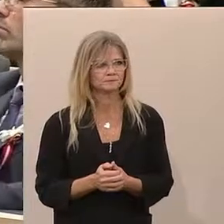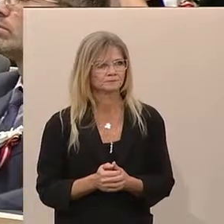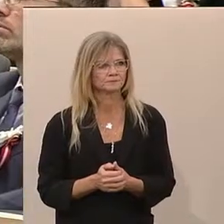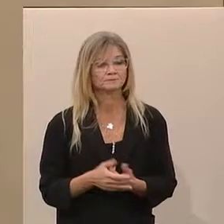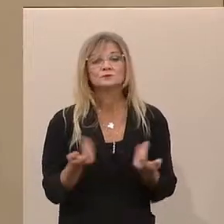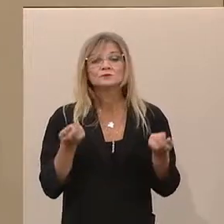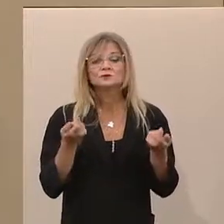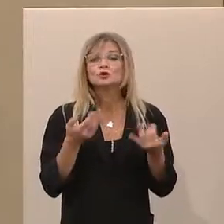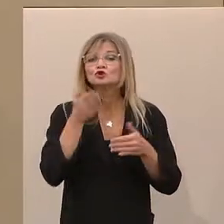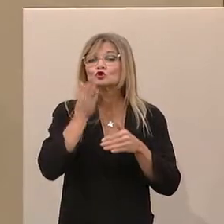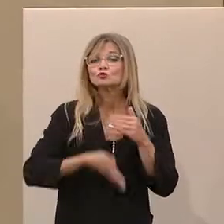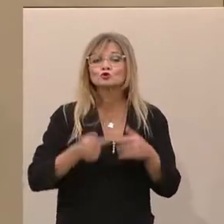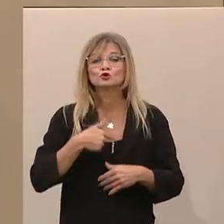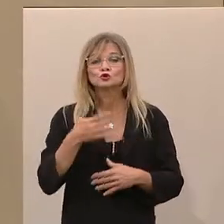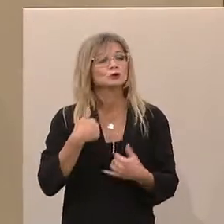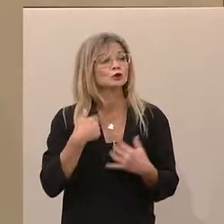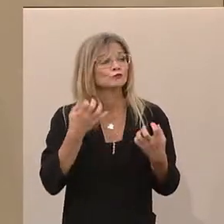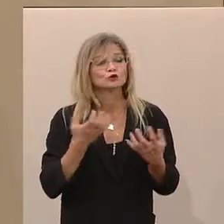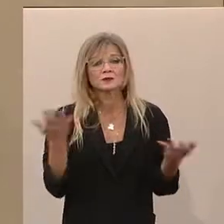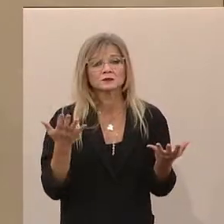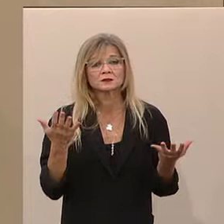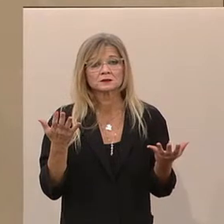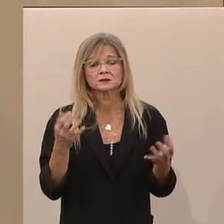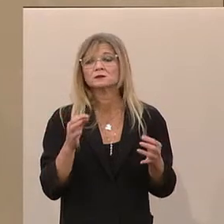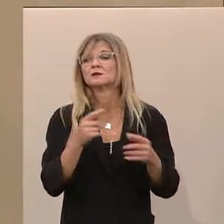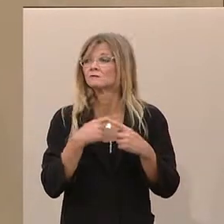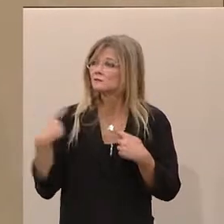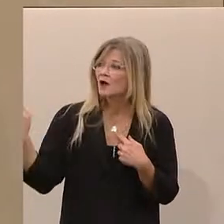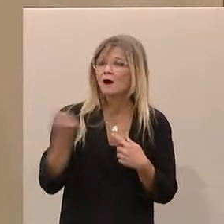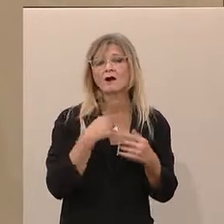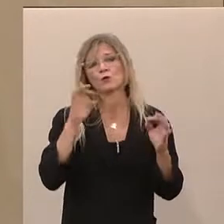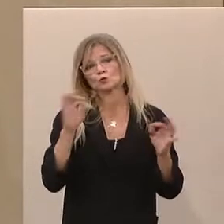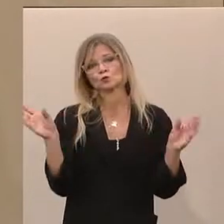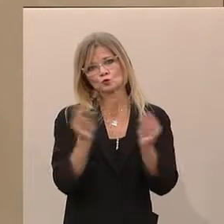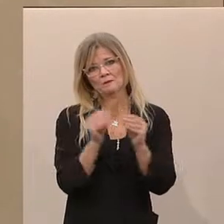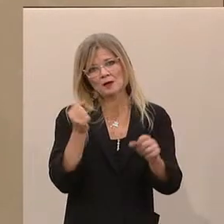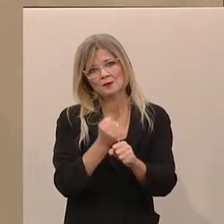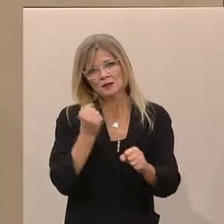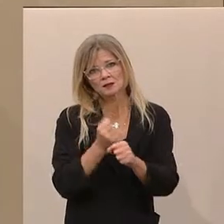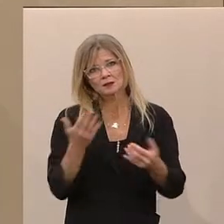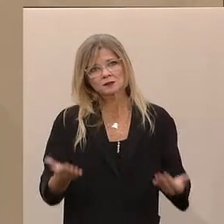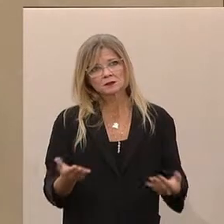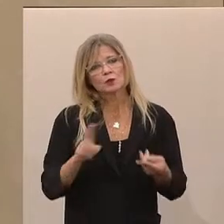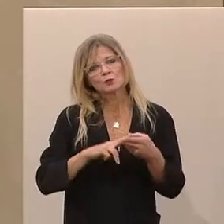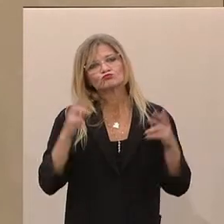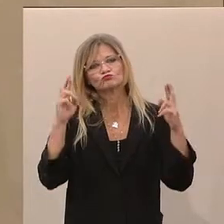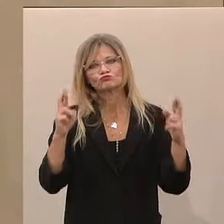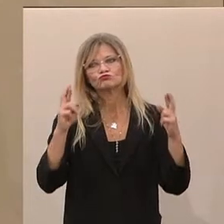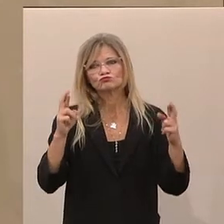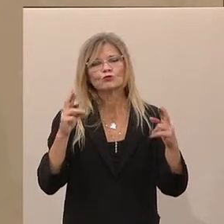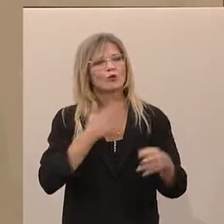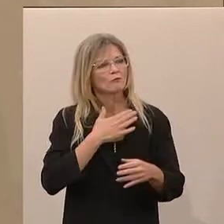Zum Abschluss wünsche ich uns allen eine gute Zusammenarbeit und ich hoffe darauf, dass wir bei allen